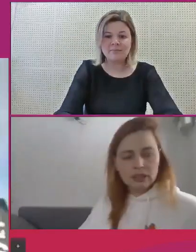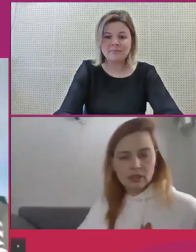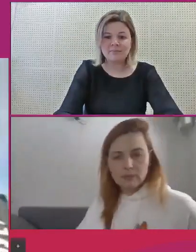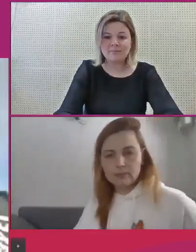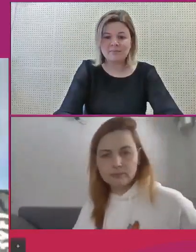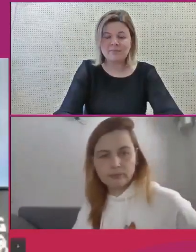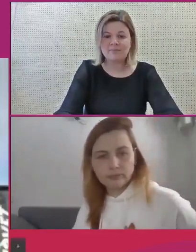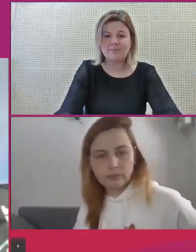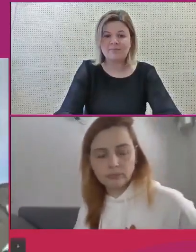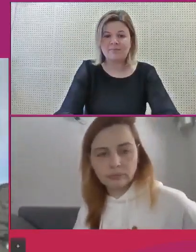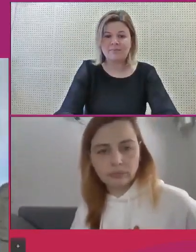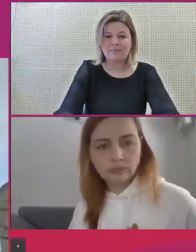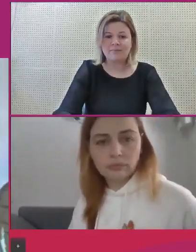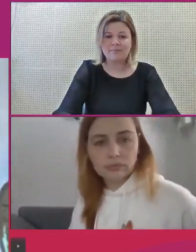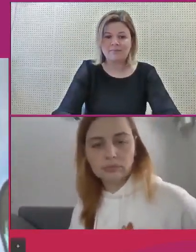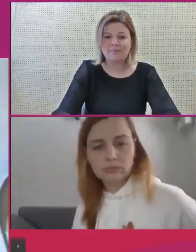Посмотрите, да.